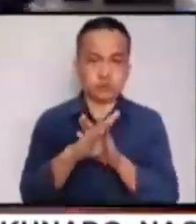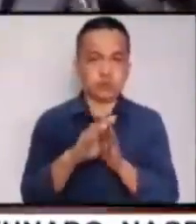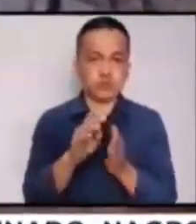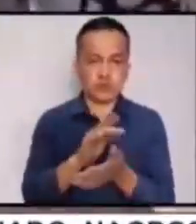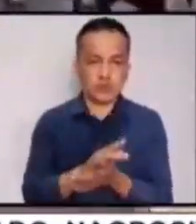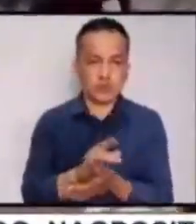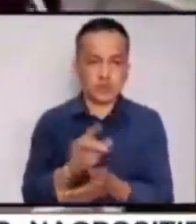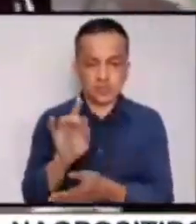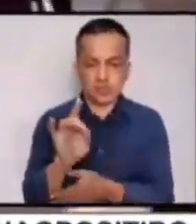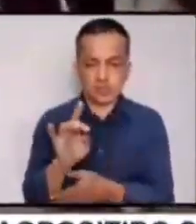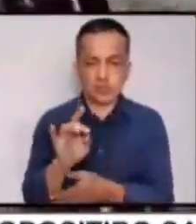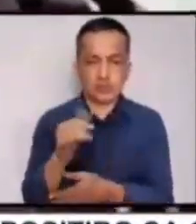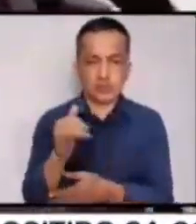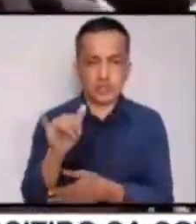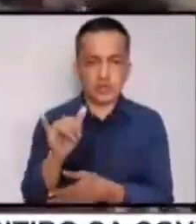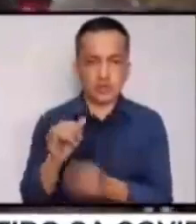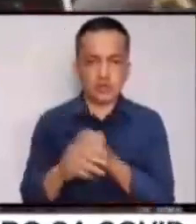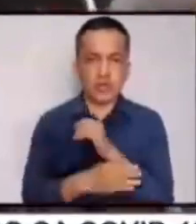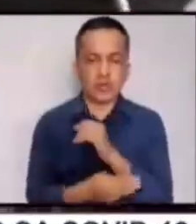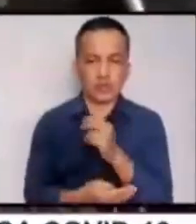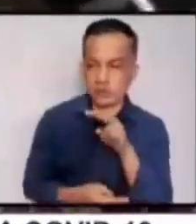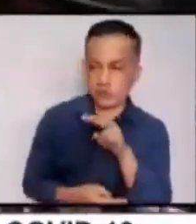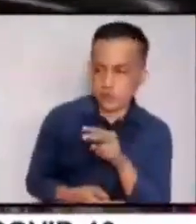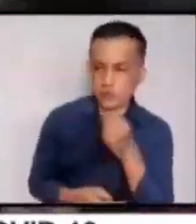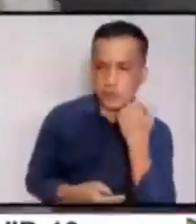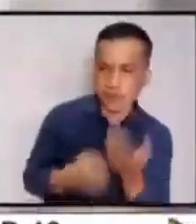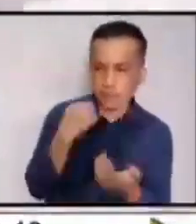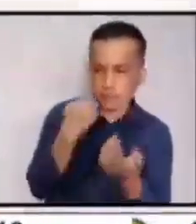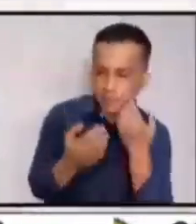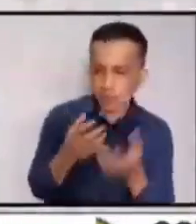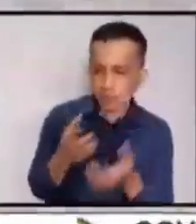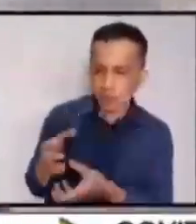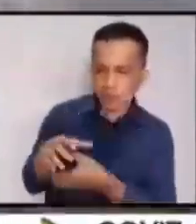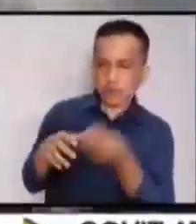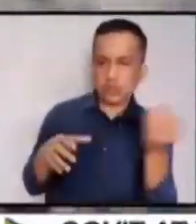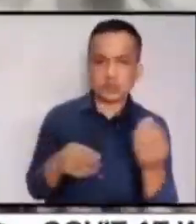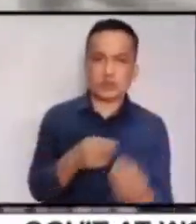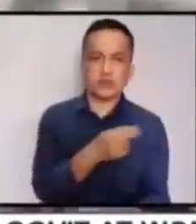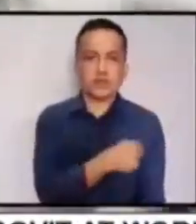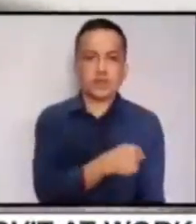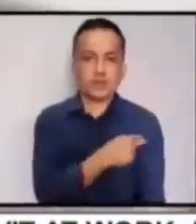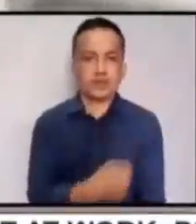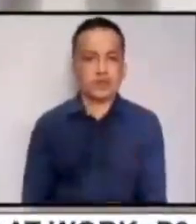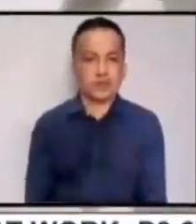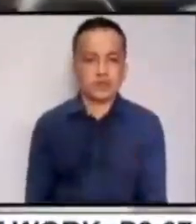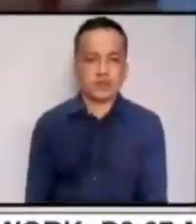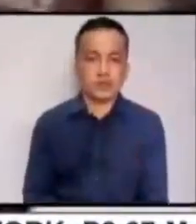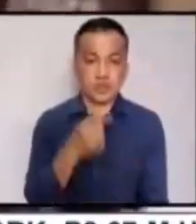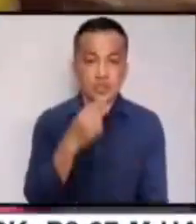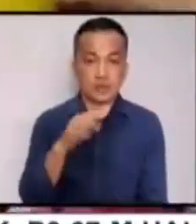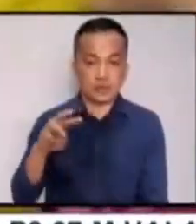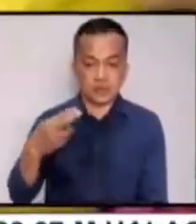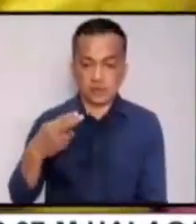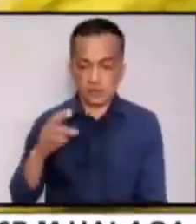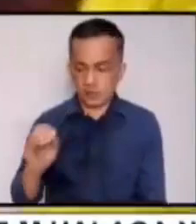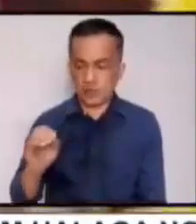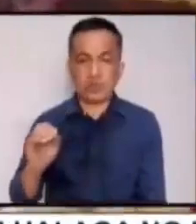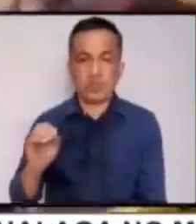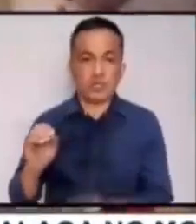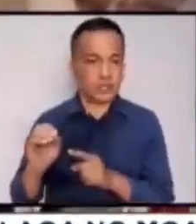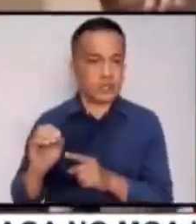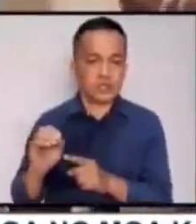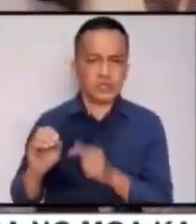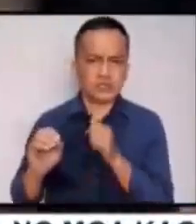naman ng mga taong nasawi ang nakitang inilabas sa Tongji Hospital. Una nang sinabi ng World Health Organization na hindi tama